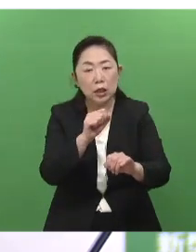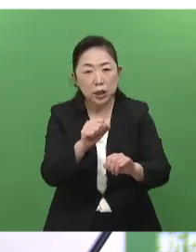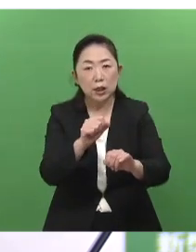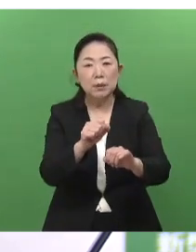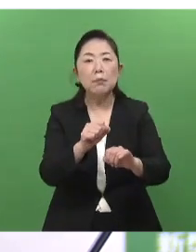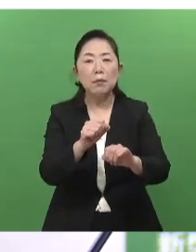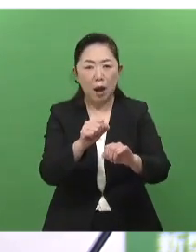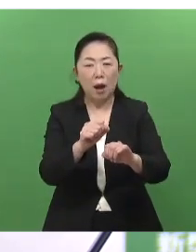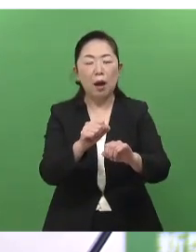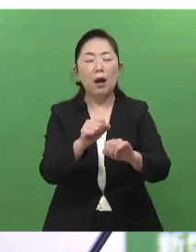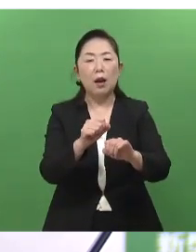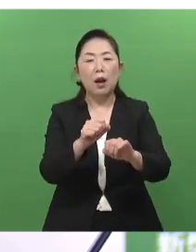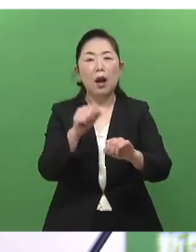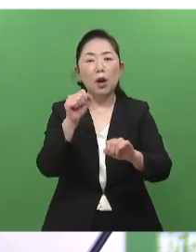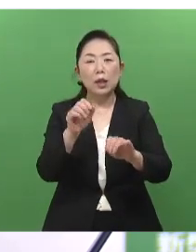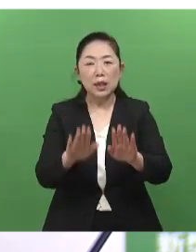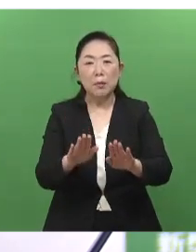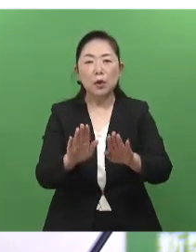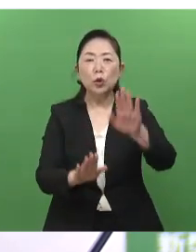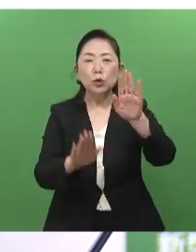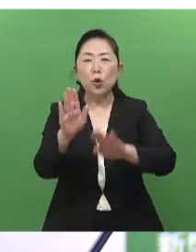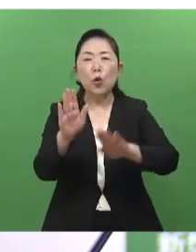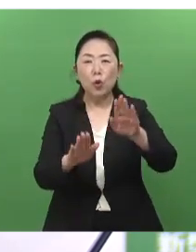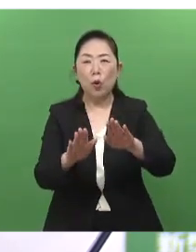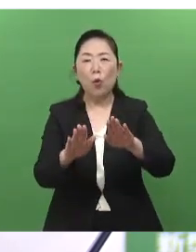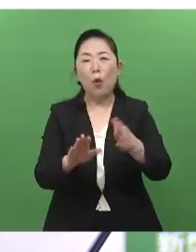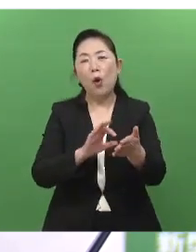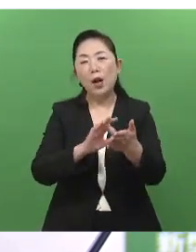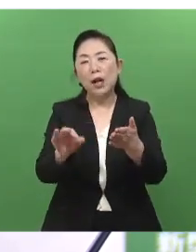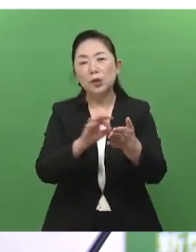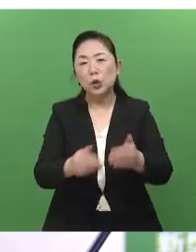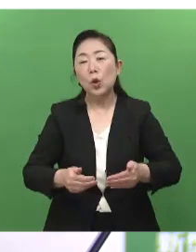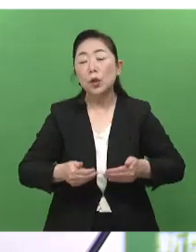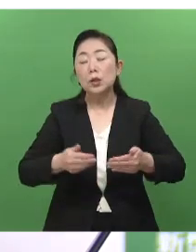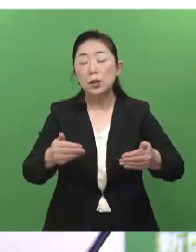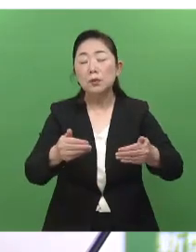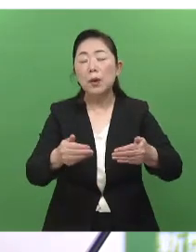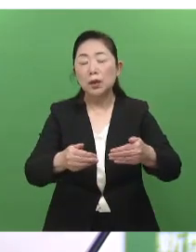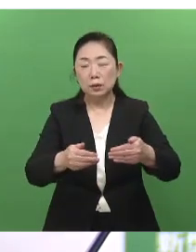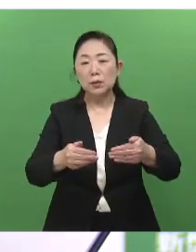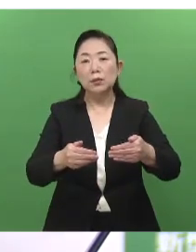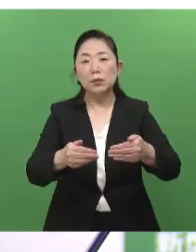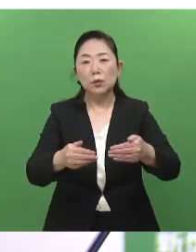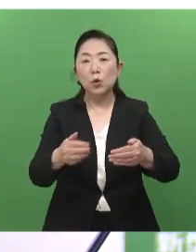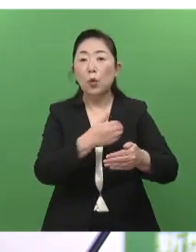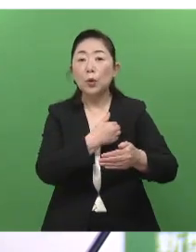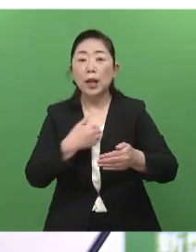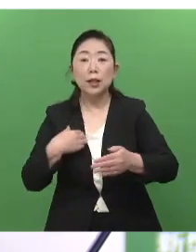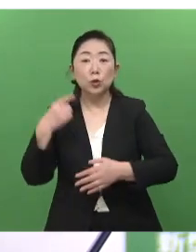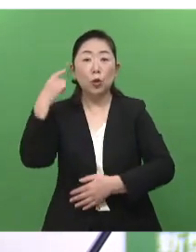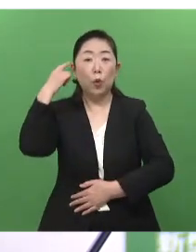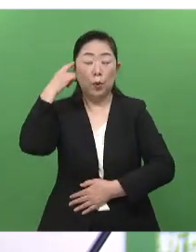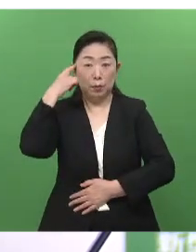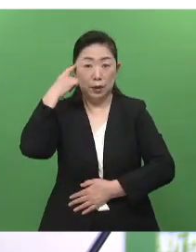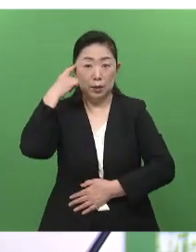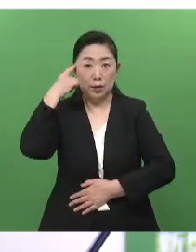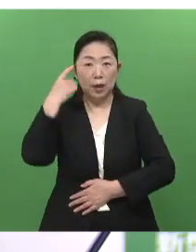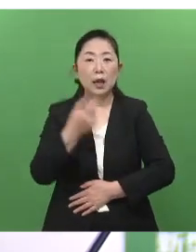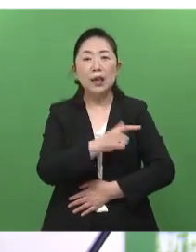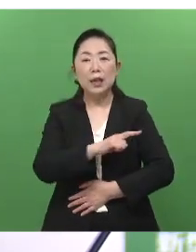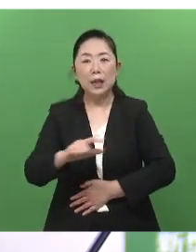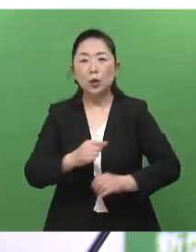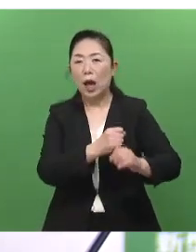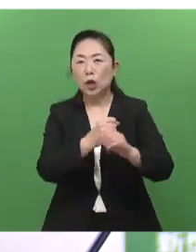して進めるというのはポイントじゃないかなと思っておりますので、いろいろな工夫を進め